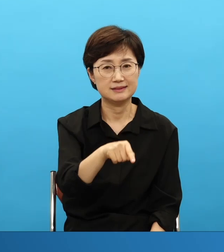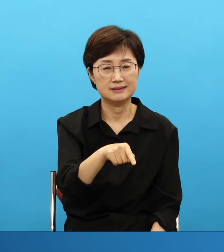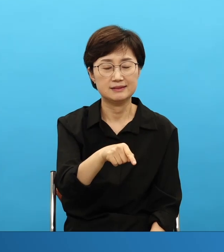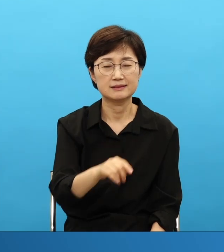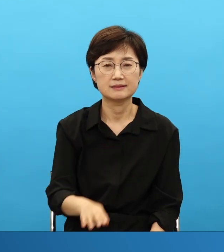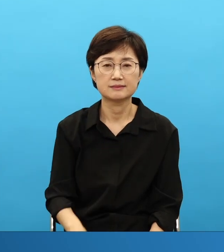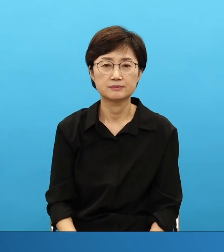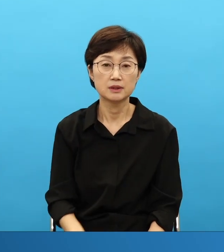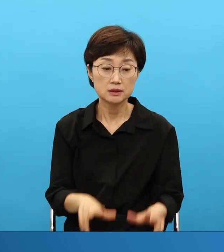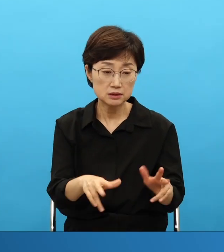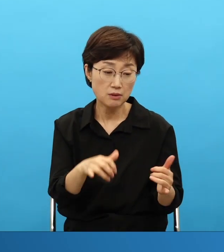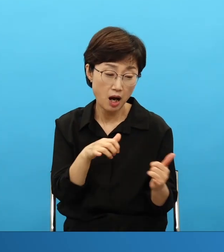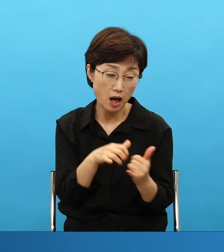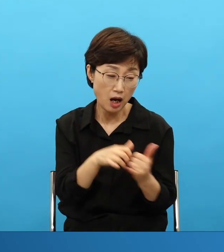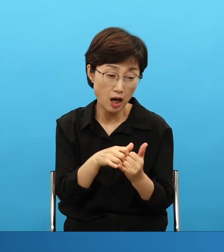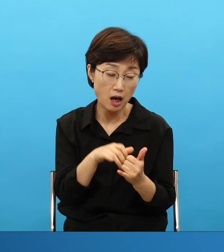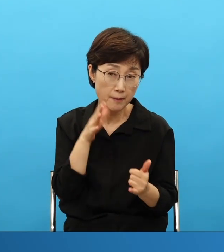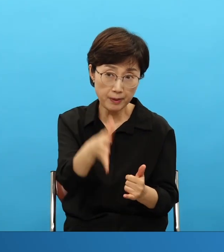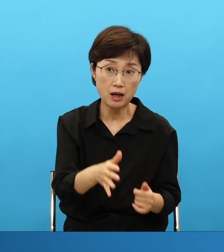계속